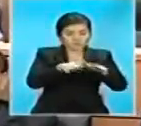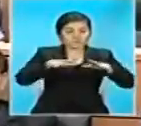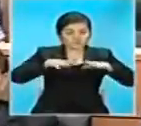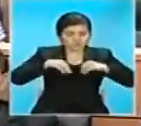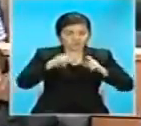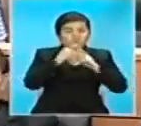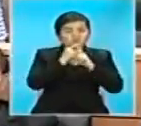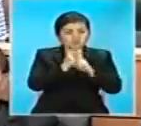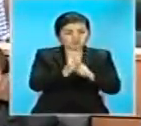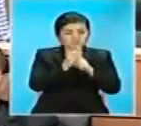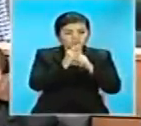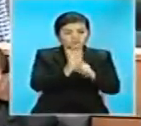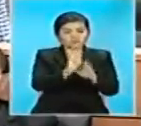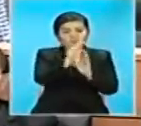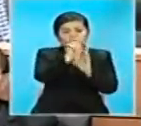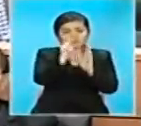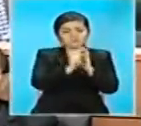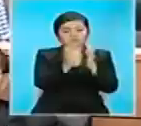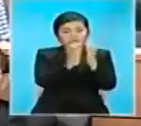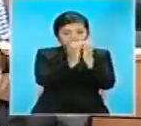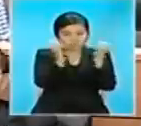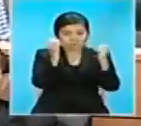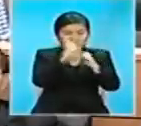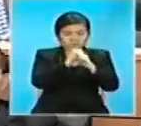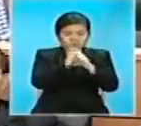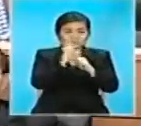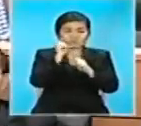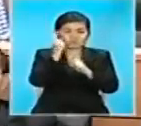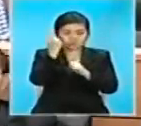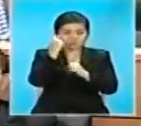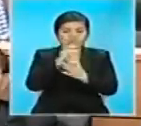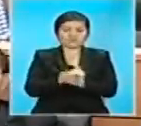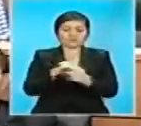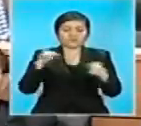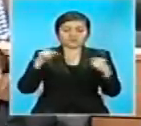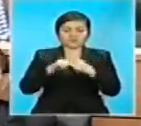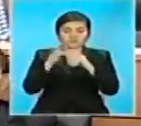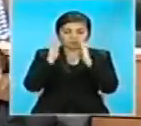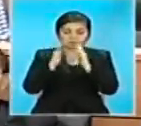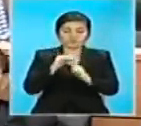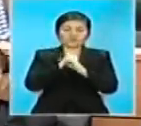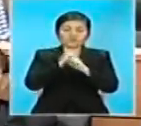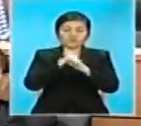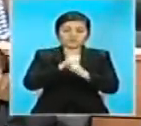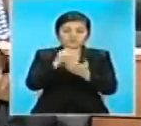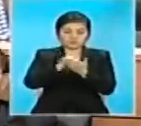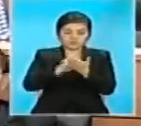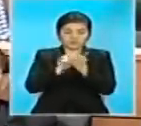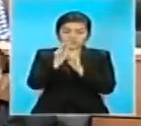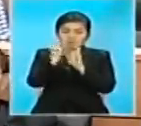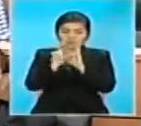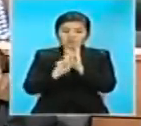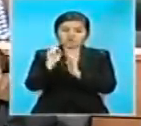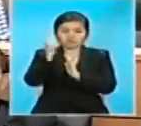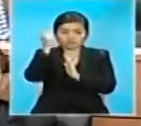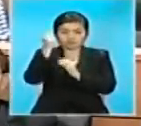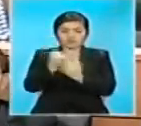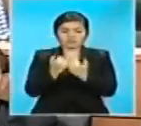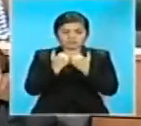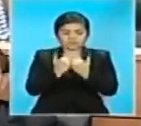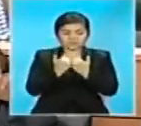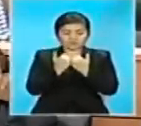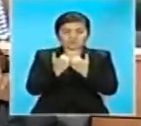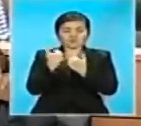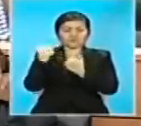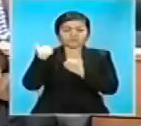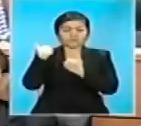นุนนะครับในการที่จะทำหน้าที่ของท่านในการร่างรัฐธรรมนูญในฉบับใหม่ซึ่งจ